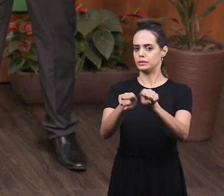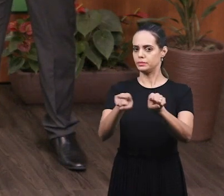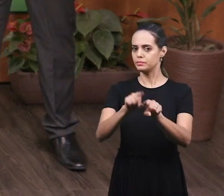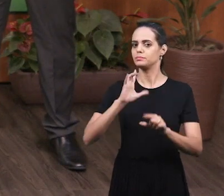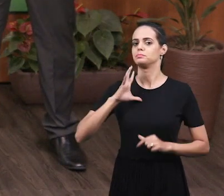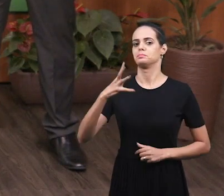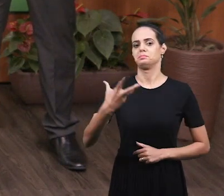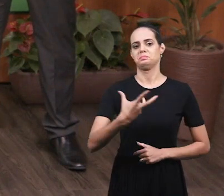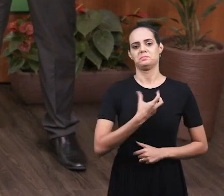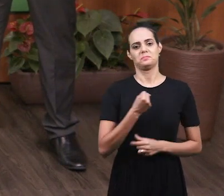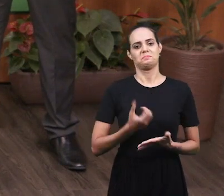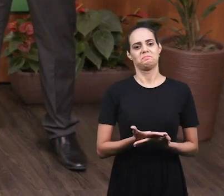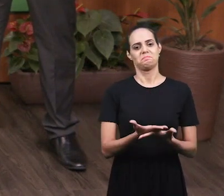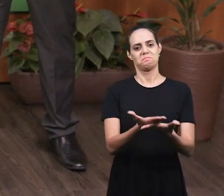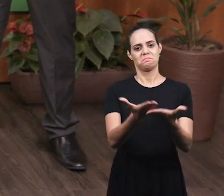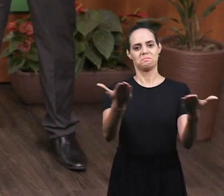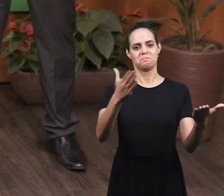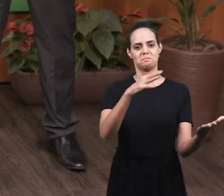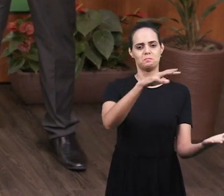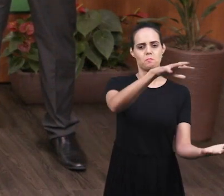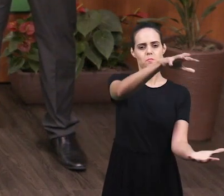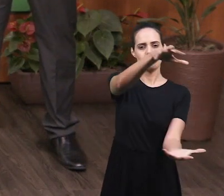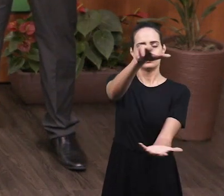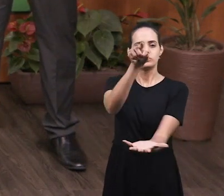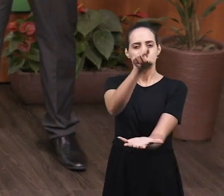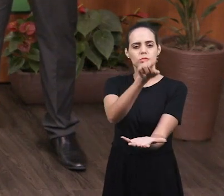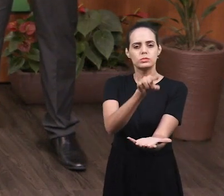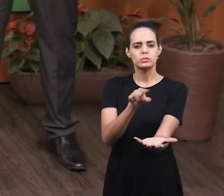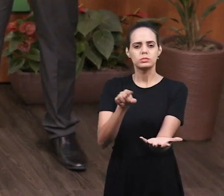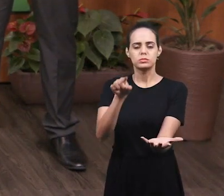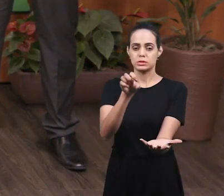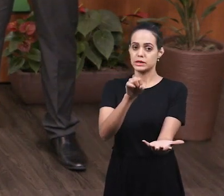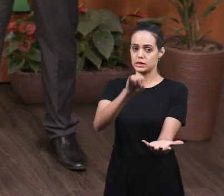grand salut qu'il donne